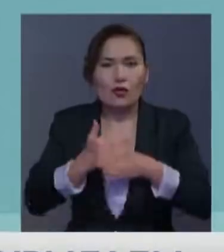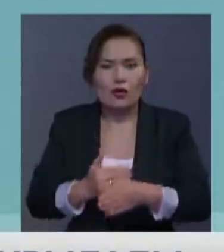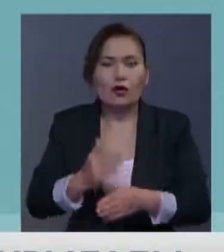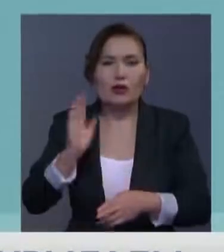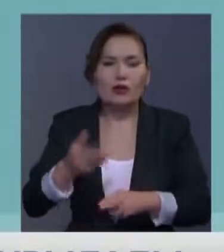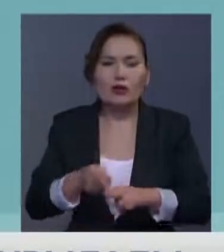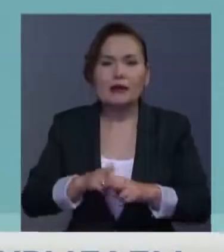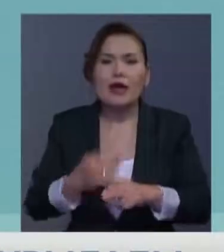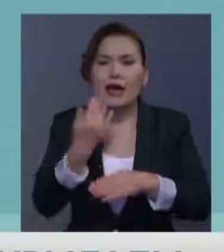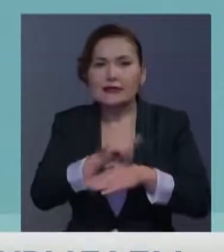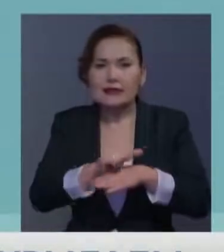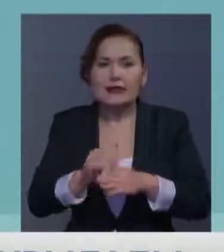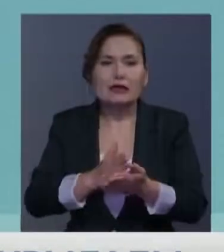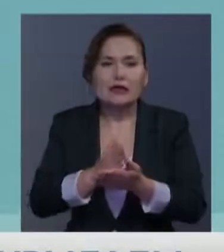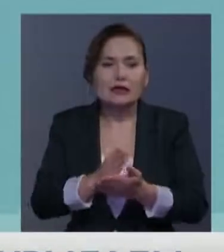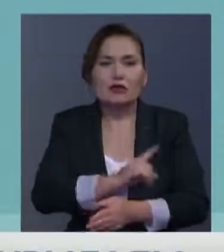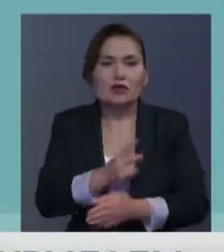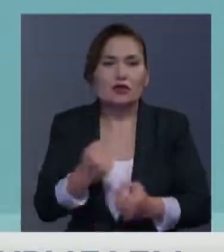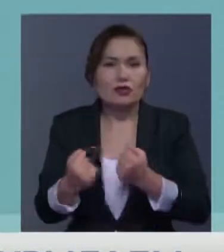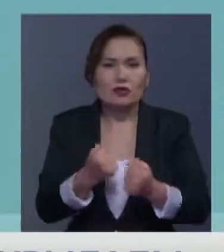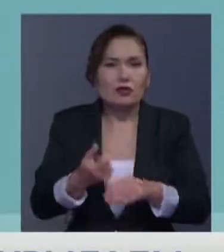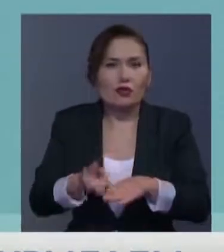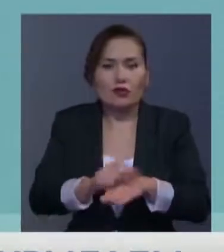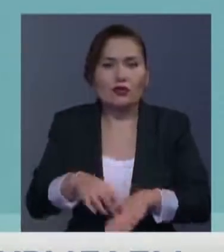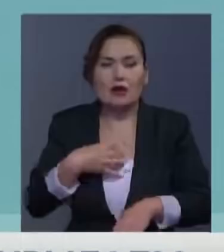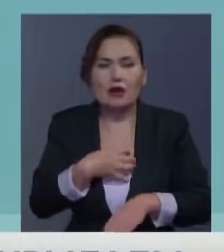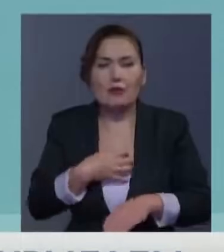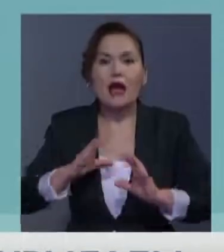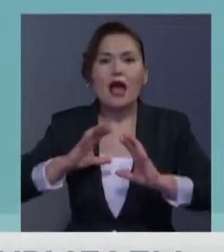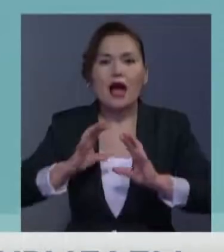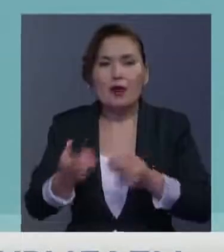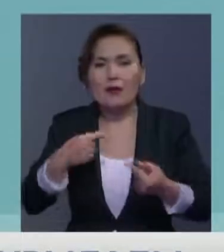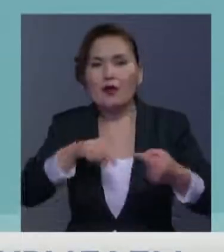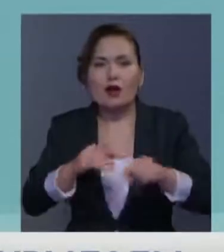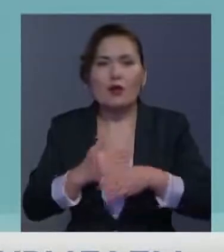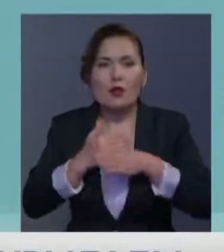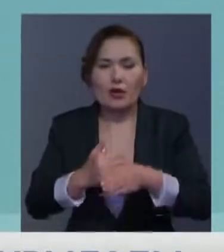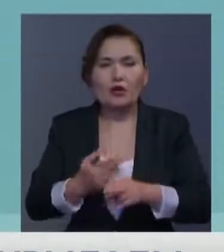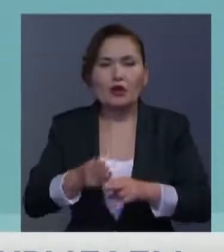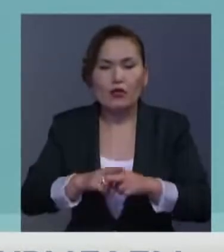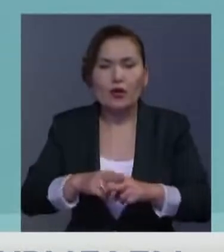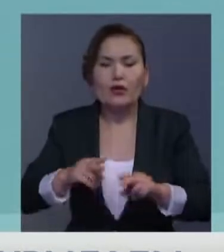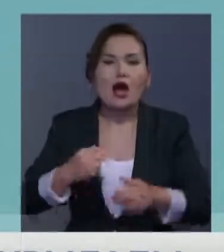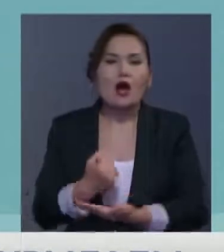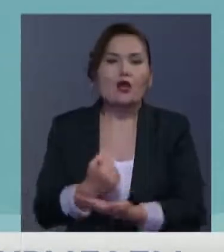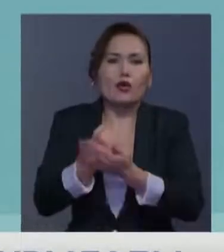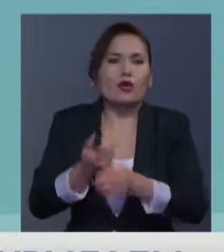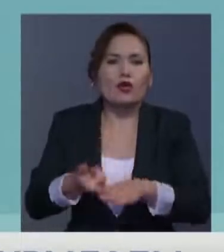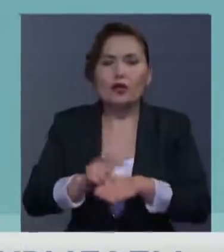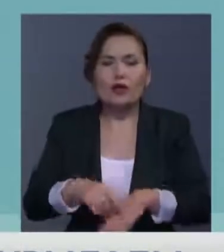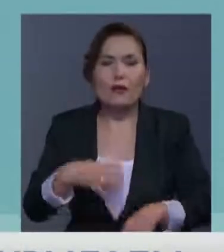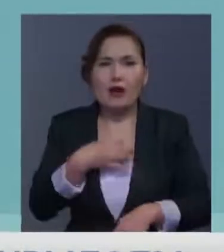көмегі сыртқы саясатты нығайтудың құралы деп айтуға болады. Әлемде қазір бір-біріне қол ұшын беру, қолдау көрсету маңызды болып